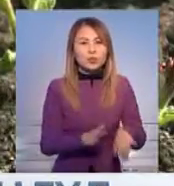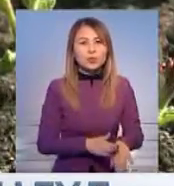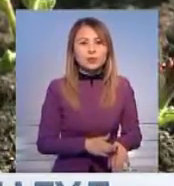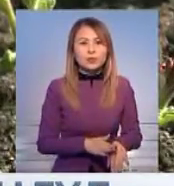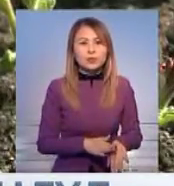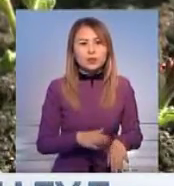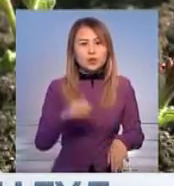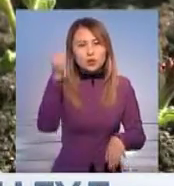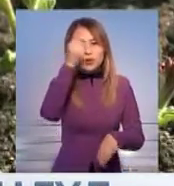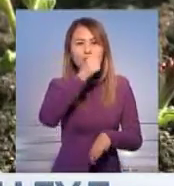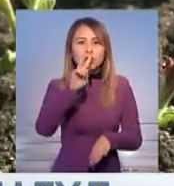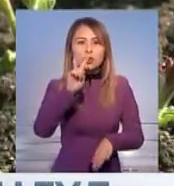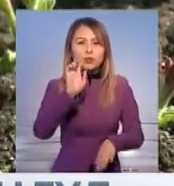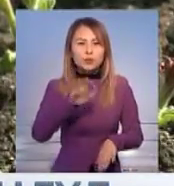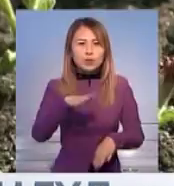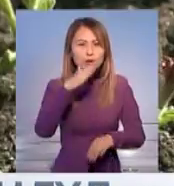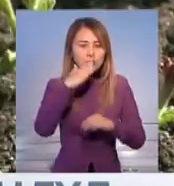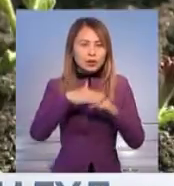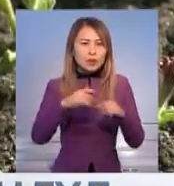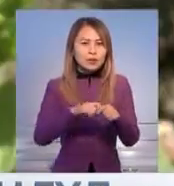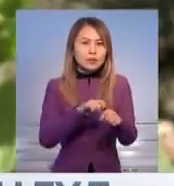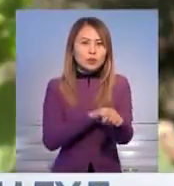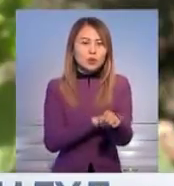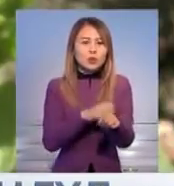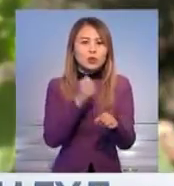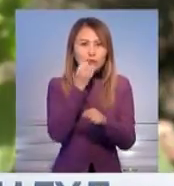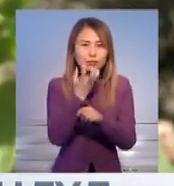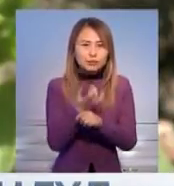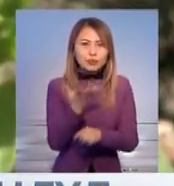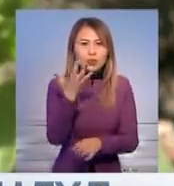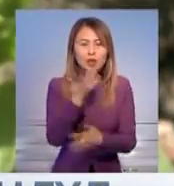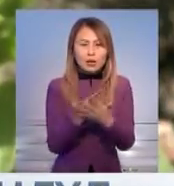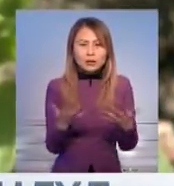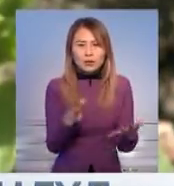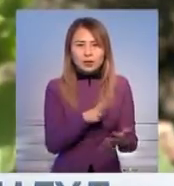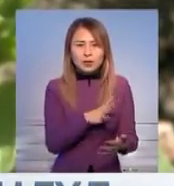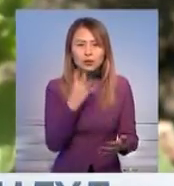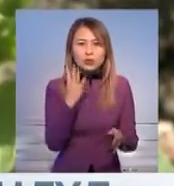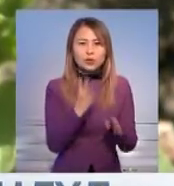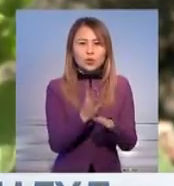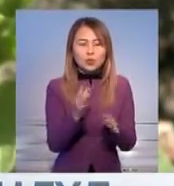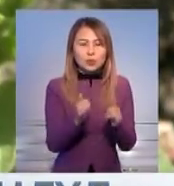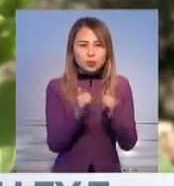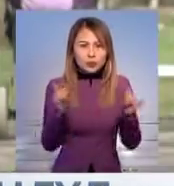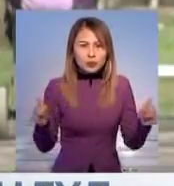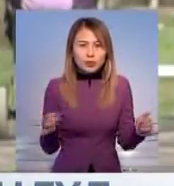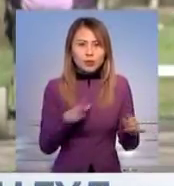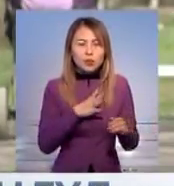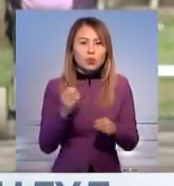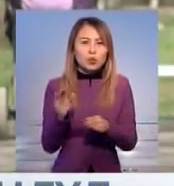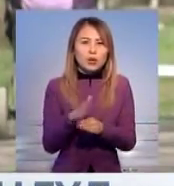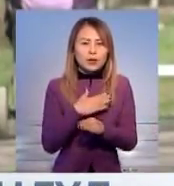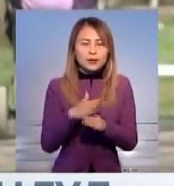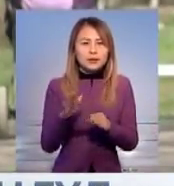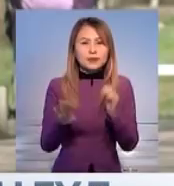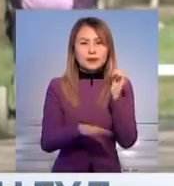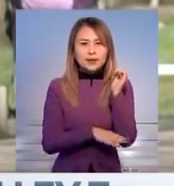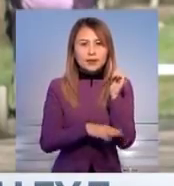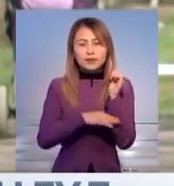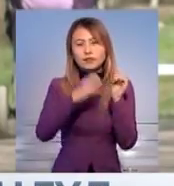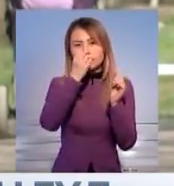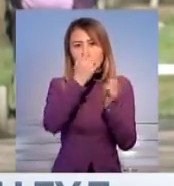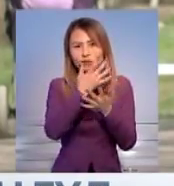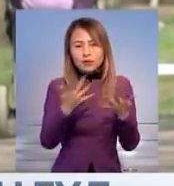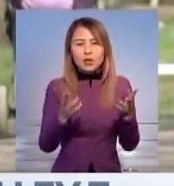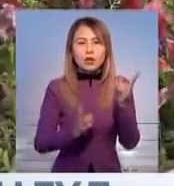отырғызыла бастады. Өткен жылы 200 мың шаршы метр аумаққа гүл егілсе, биыл ол алқап 4 есеге көбейді. Одан бөлек ағаш, тал мен